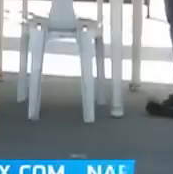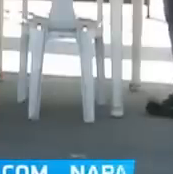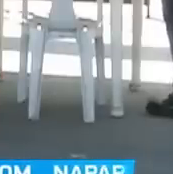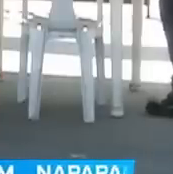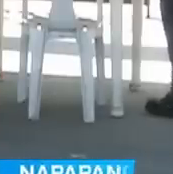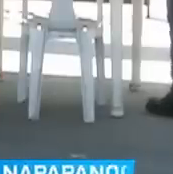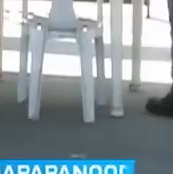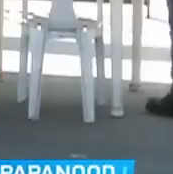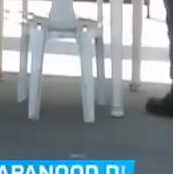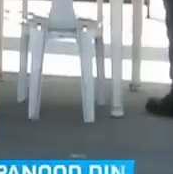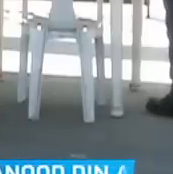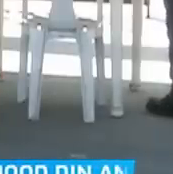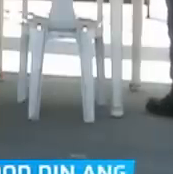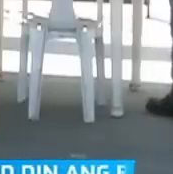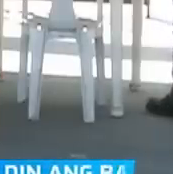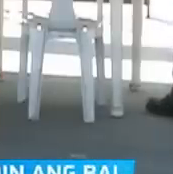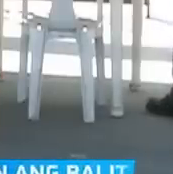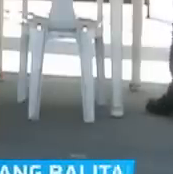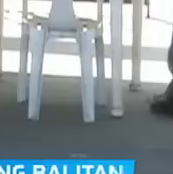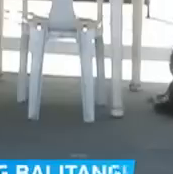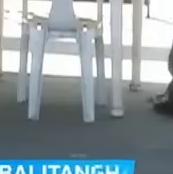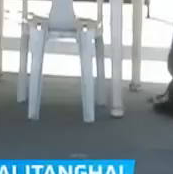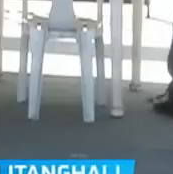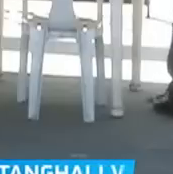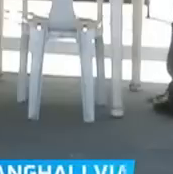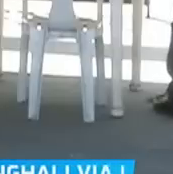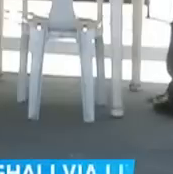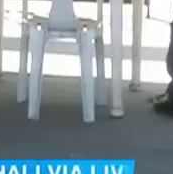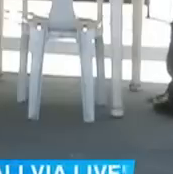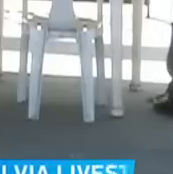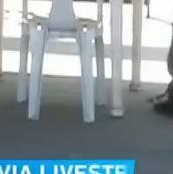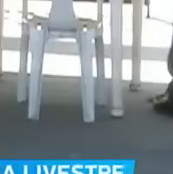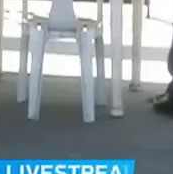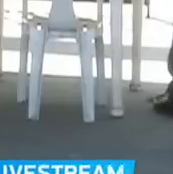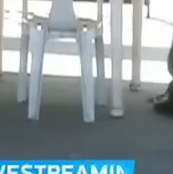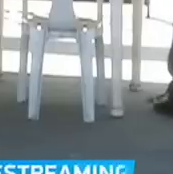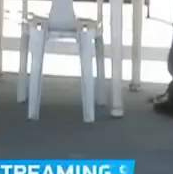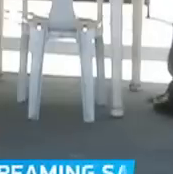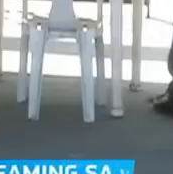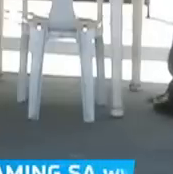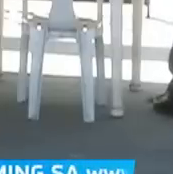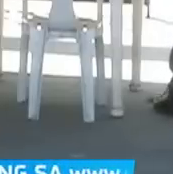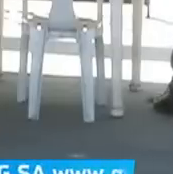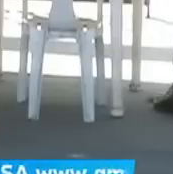Maraming salamat, Jandy Esteban ng GMA Regional TV One Mindanao.